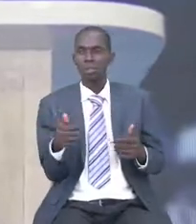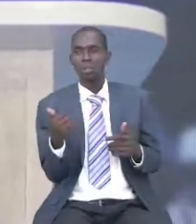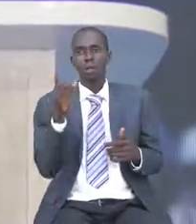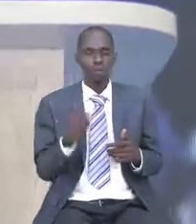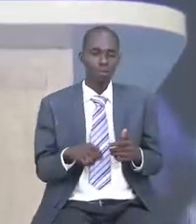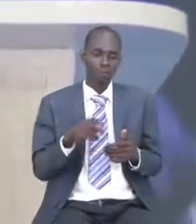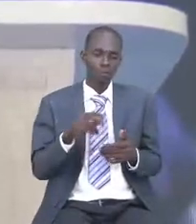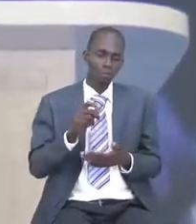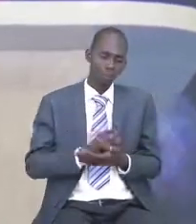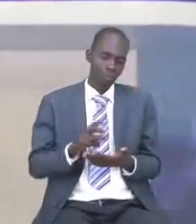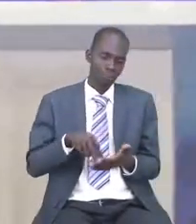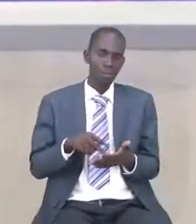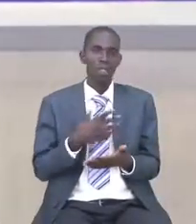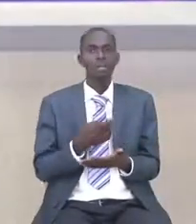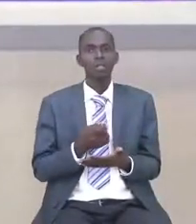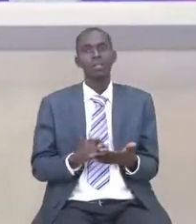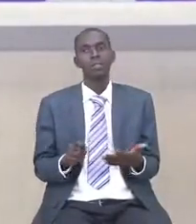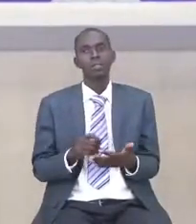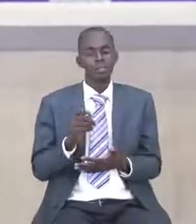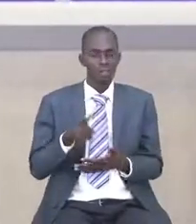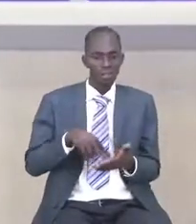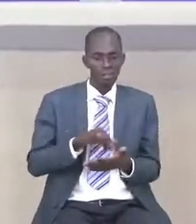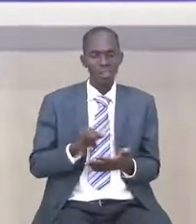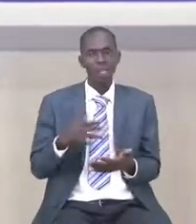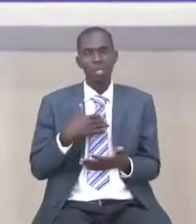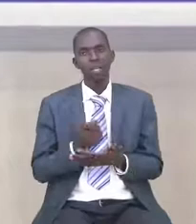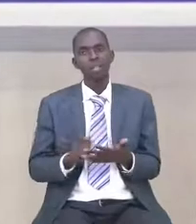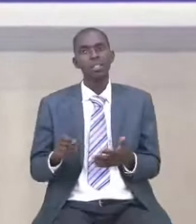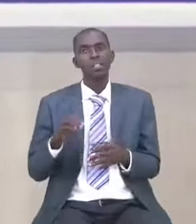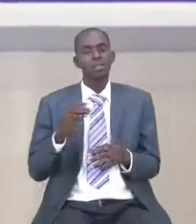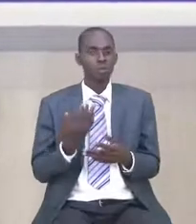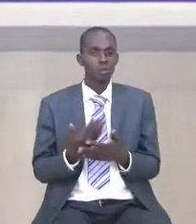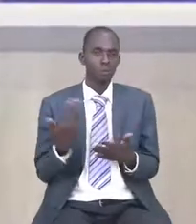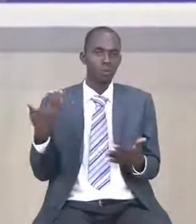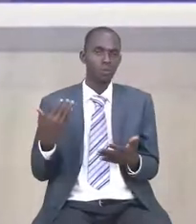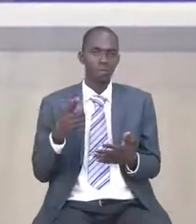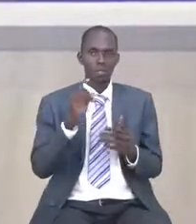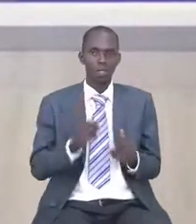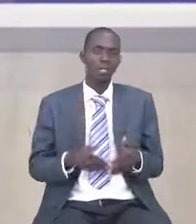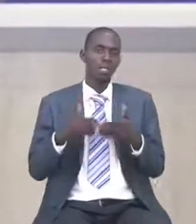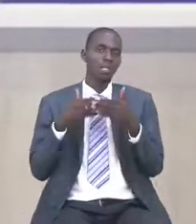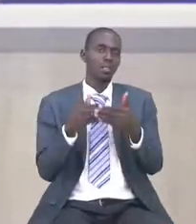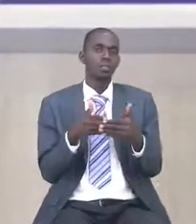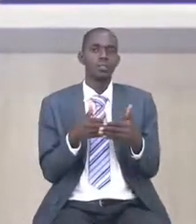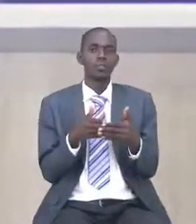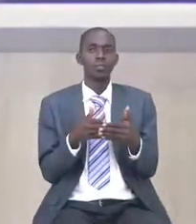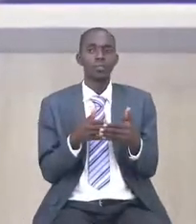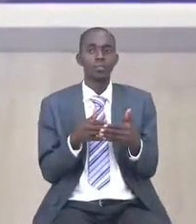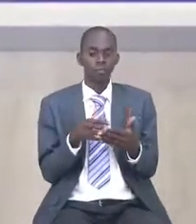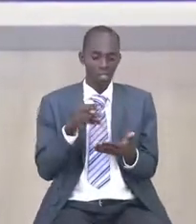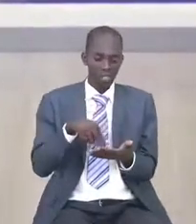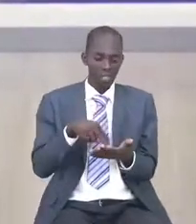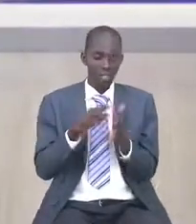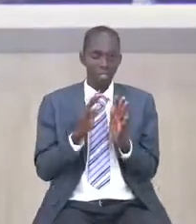cela doit lire et écrire. Lire et écrire afin de